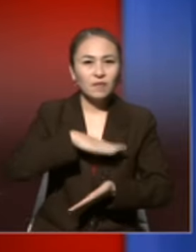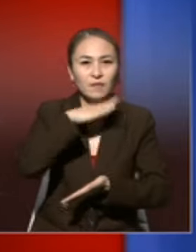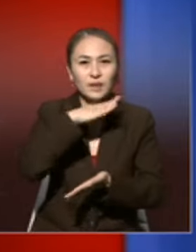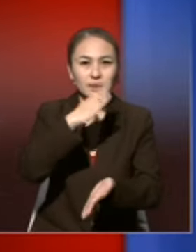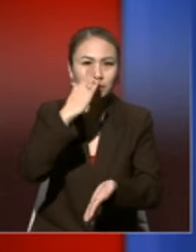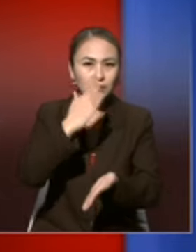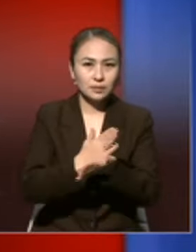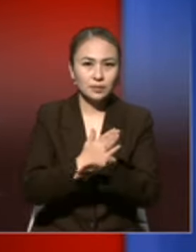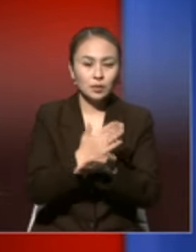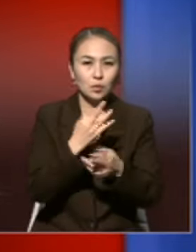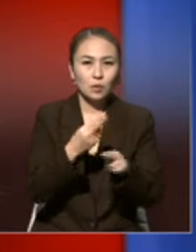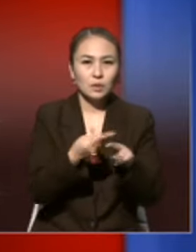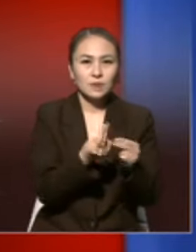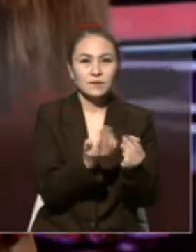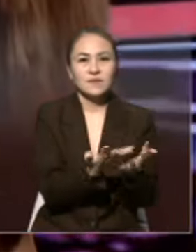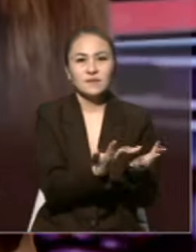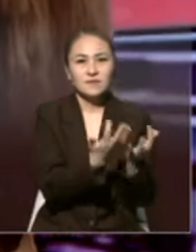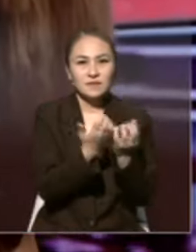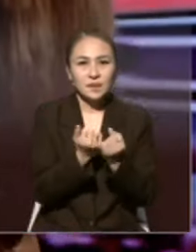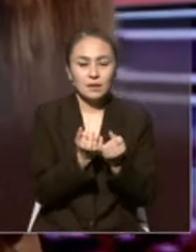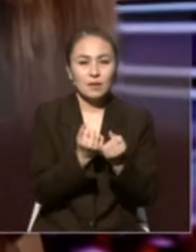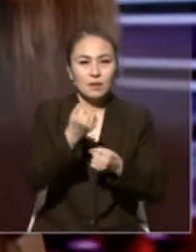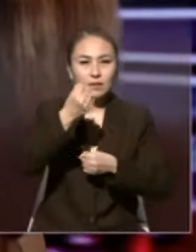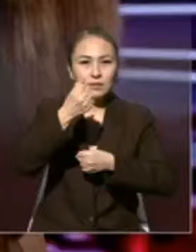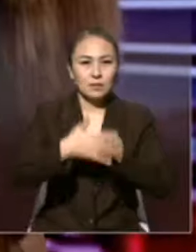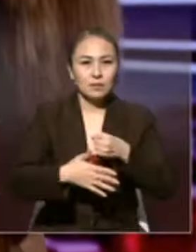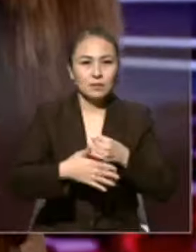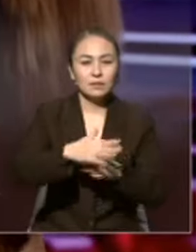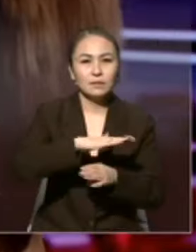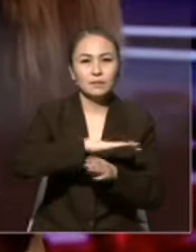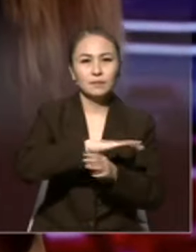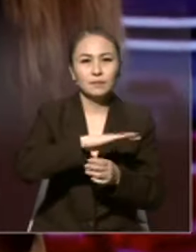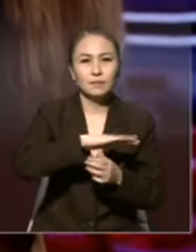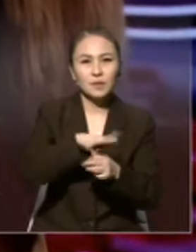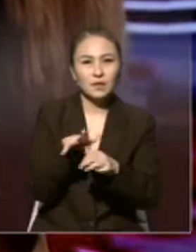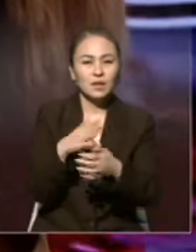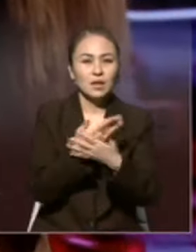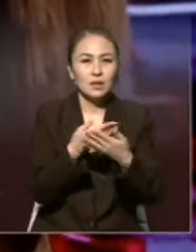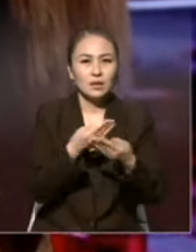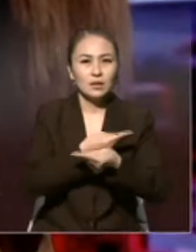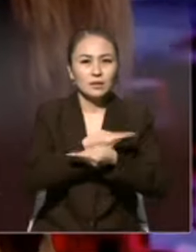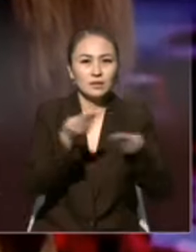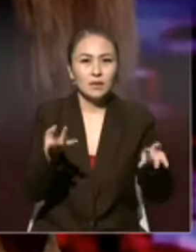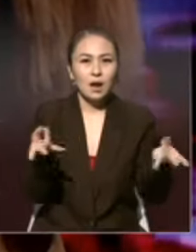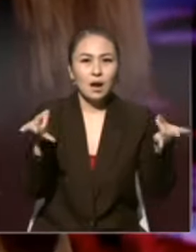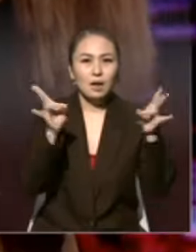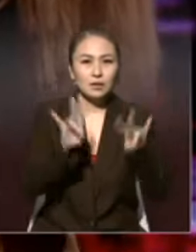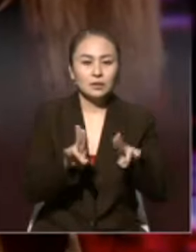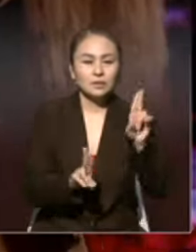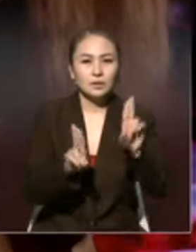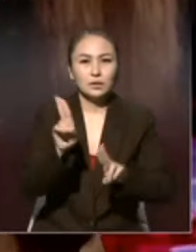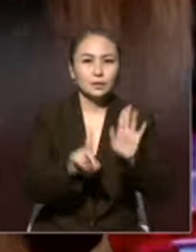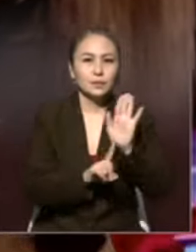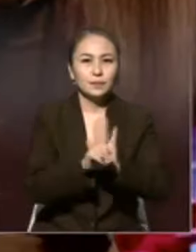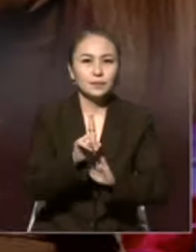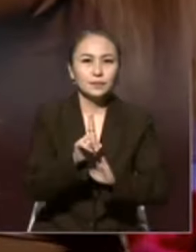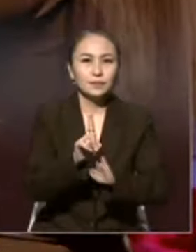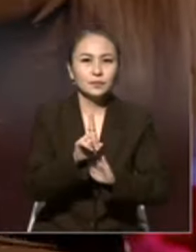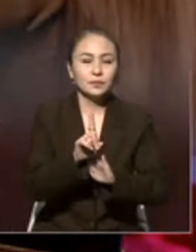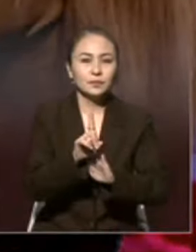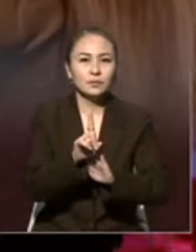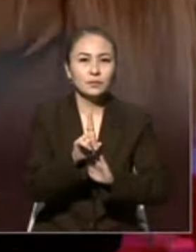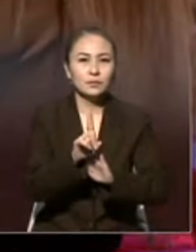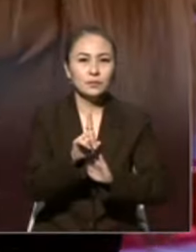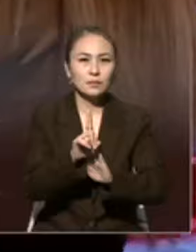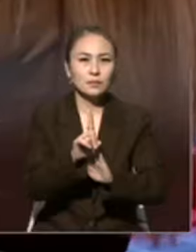біз сол қаражатты аламыз да орталыққа шығарамыз. Сосын қалдық принциппен жұмыс істейміз мысалға. Керек жоқ па?